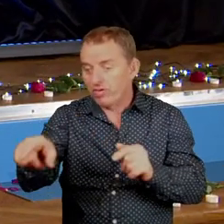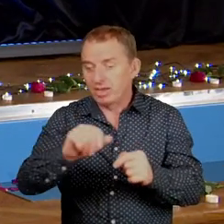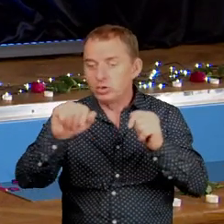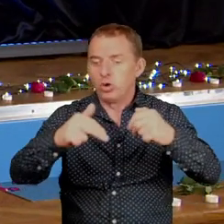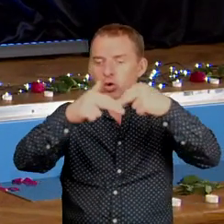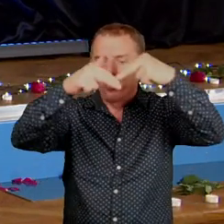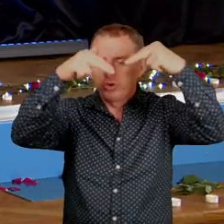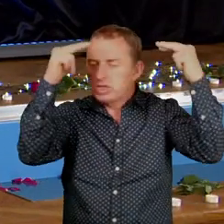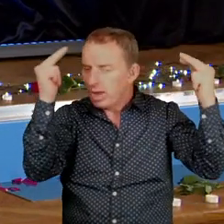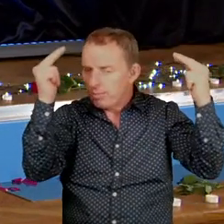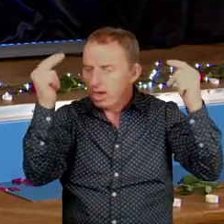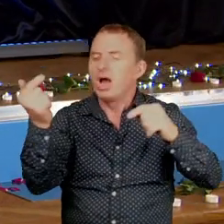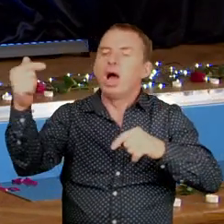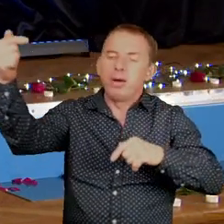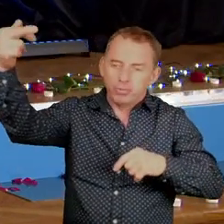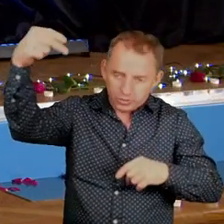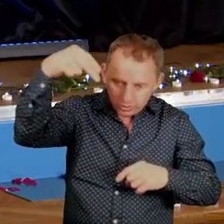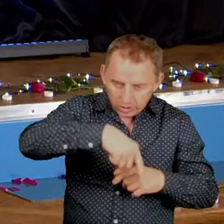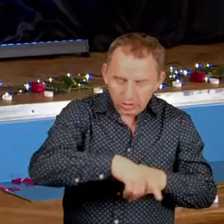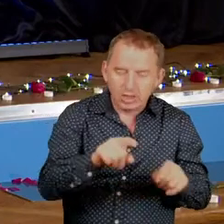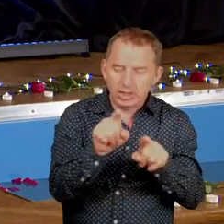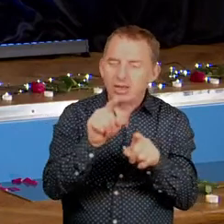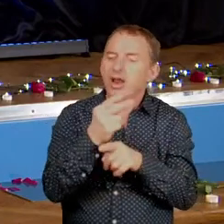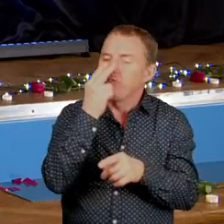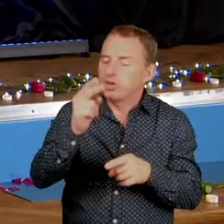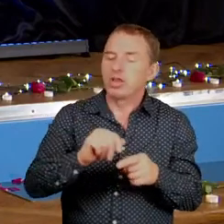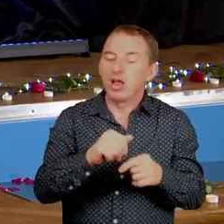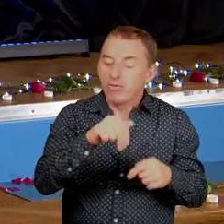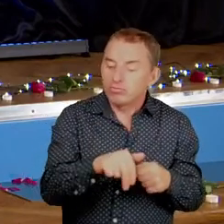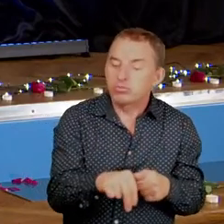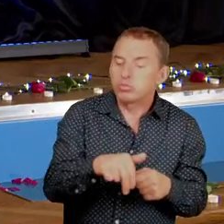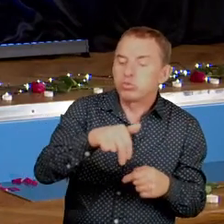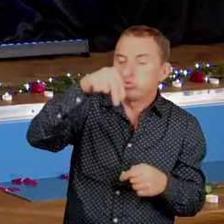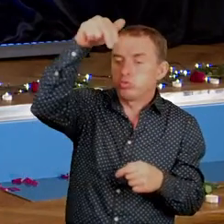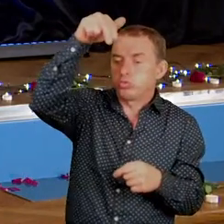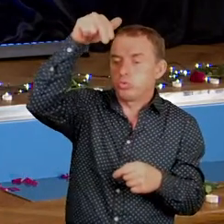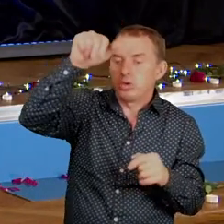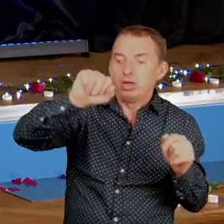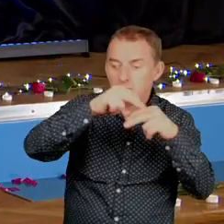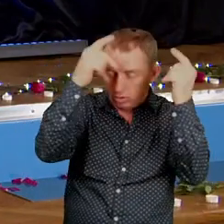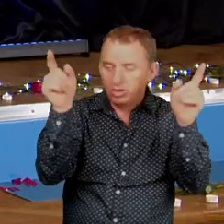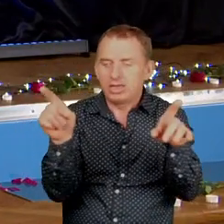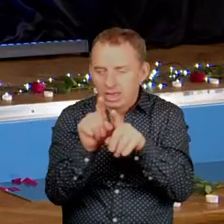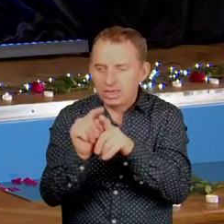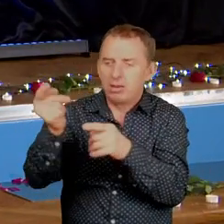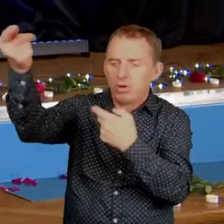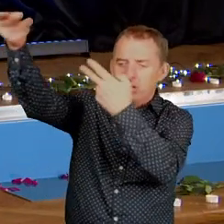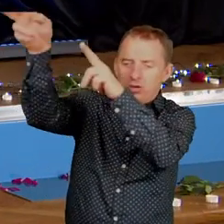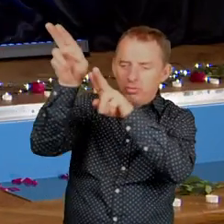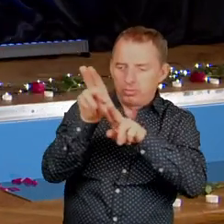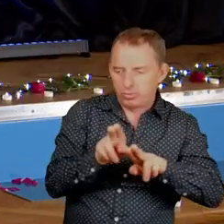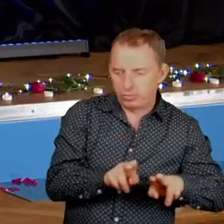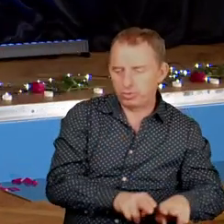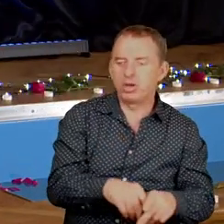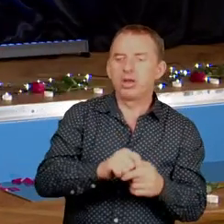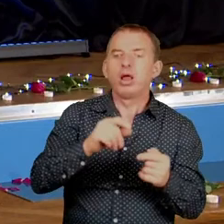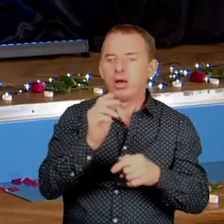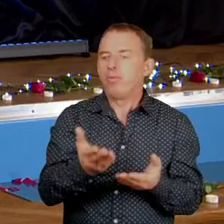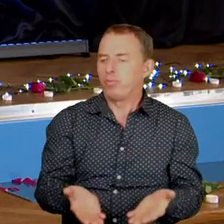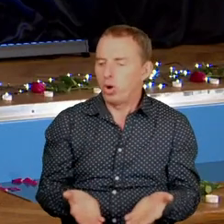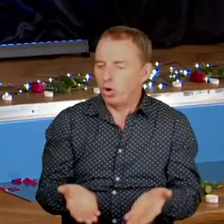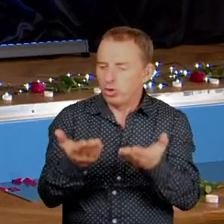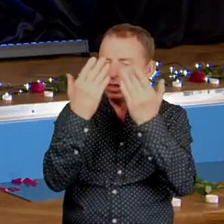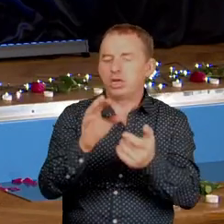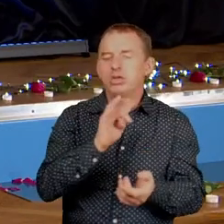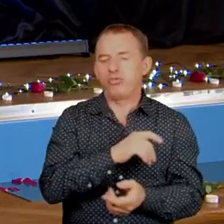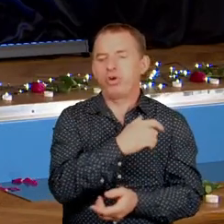go into heaven. Przyjdzie tak samo, jak widzieliście go wstępującego do nieba. Take heart. Niech podnieście swoje serca. You will face